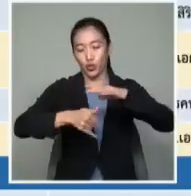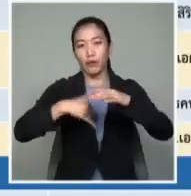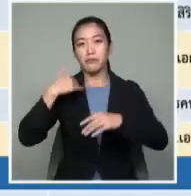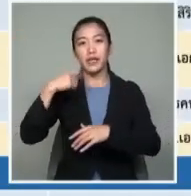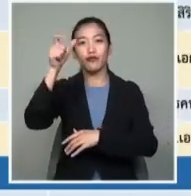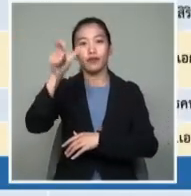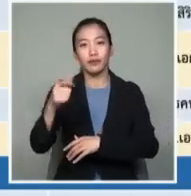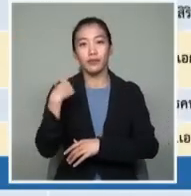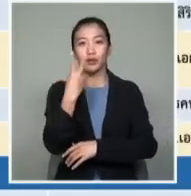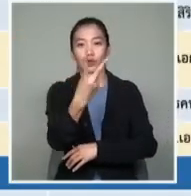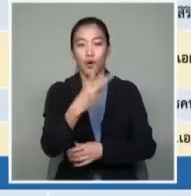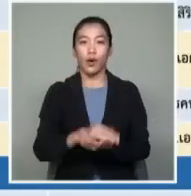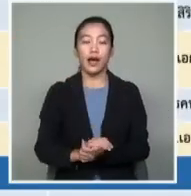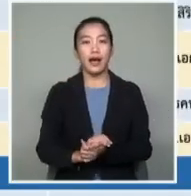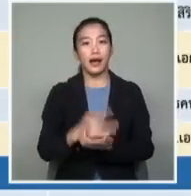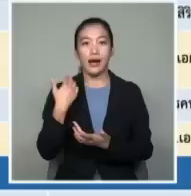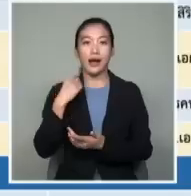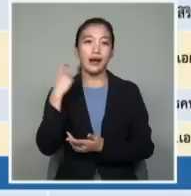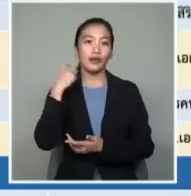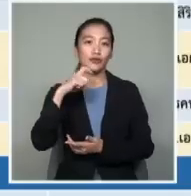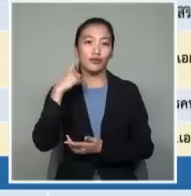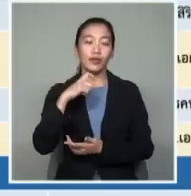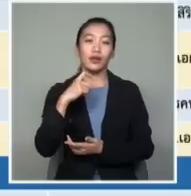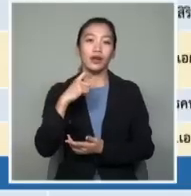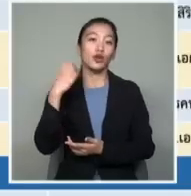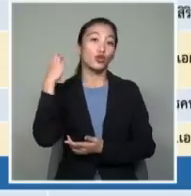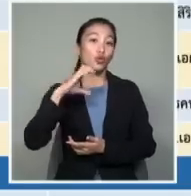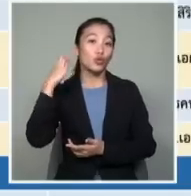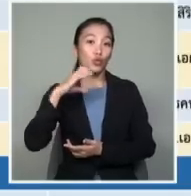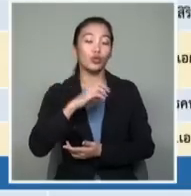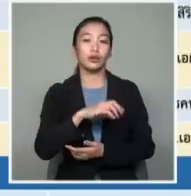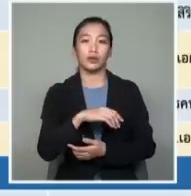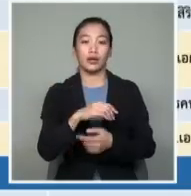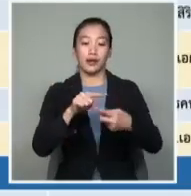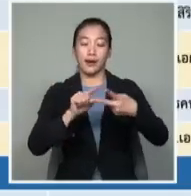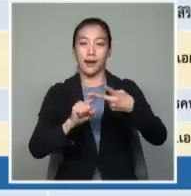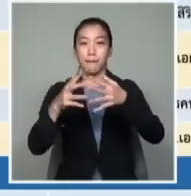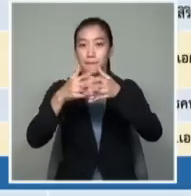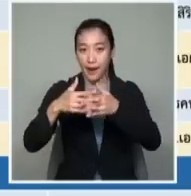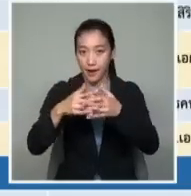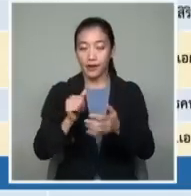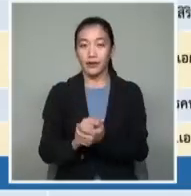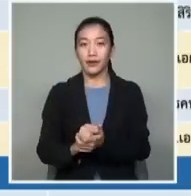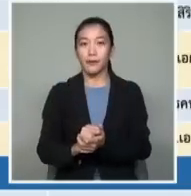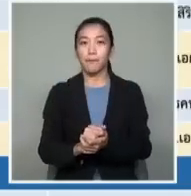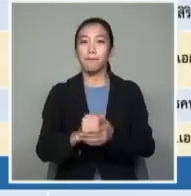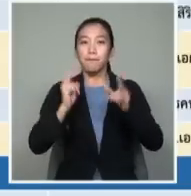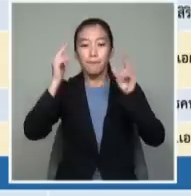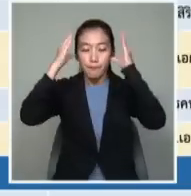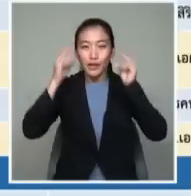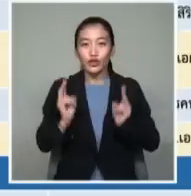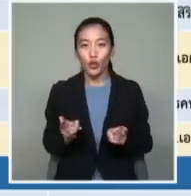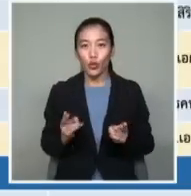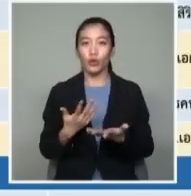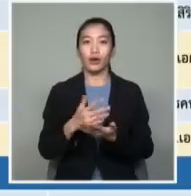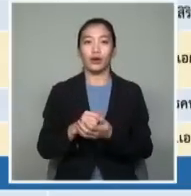สหรัฐอาหรับเอมิเรตส์1รายอินเดีย1รายสหรัฐอเมริกา2รายเม็กซิโก1รายสวิตเซอร์แลนด์1รายเนเธอร์แลนด์1ราย